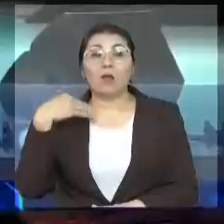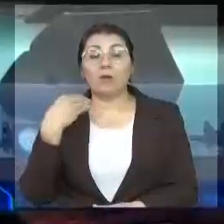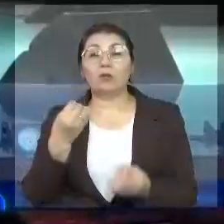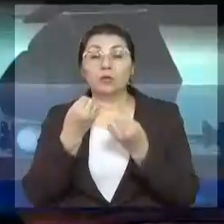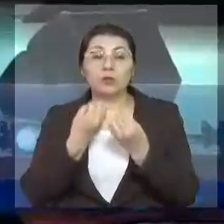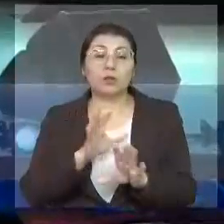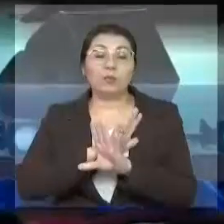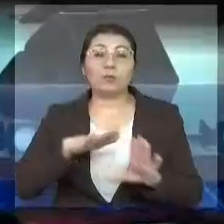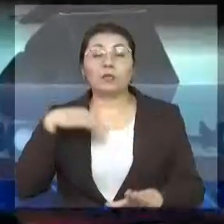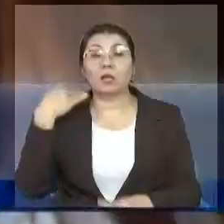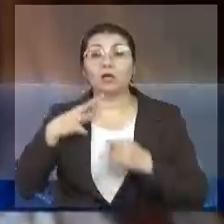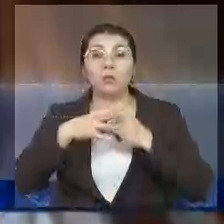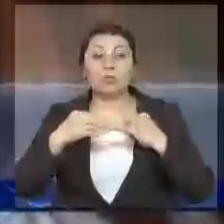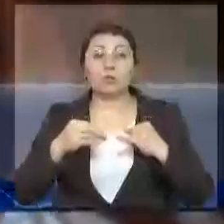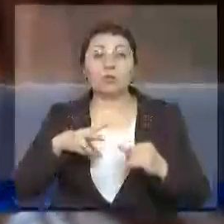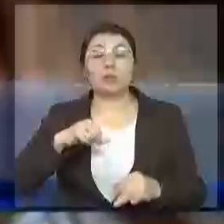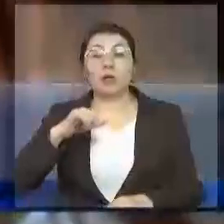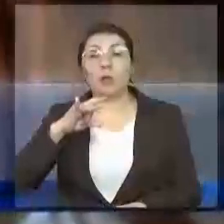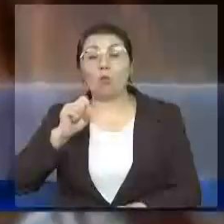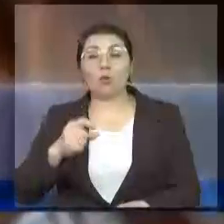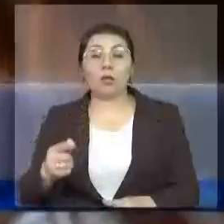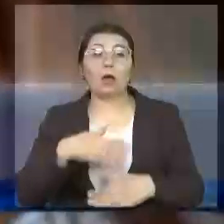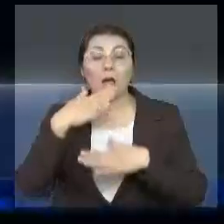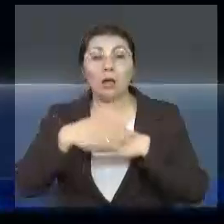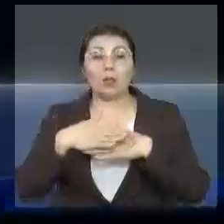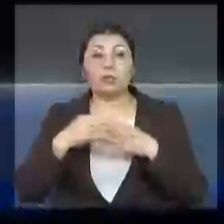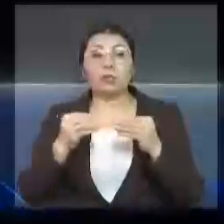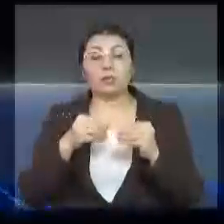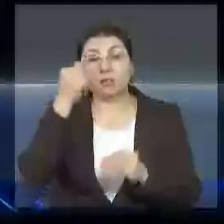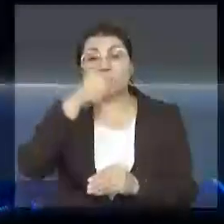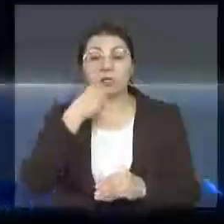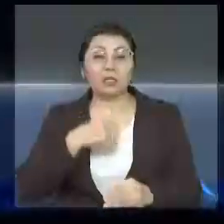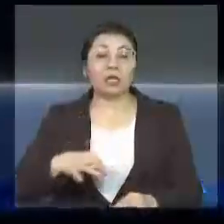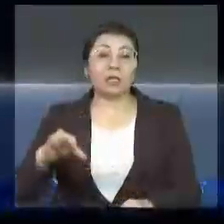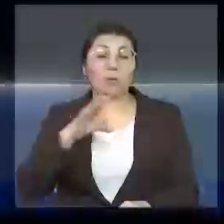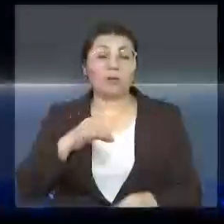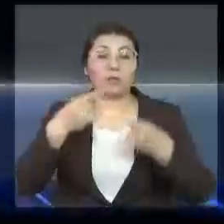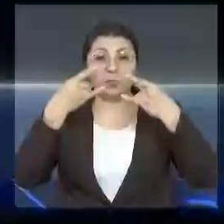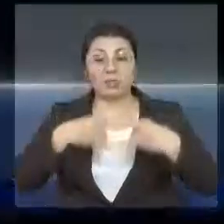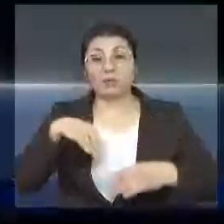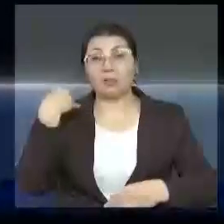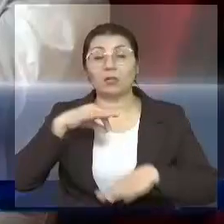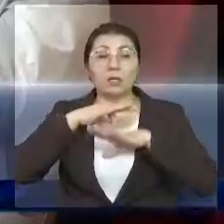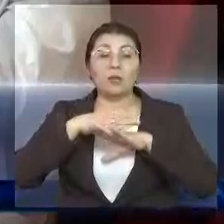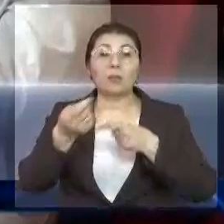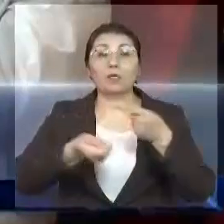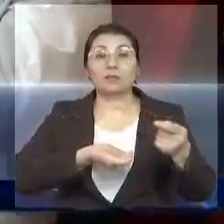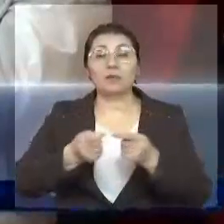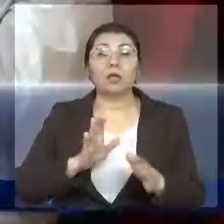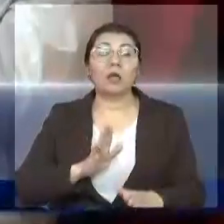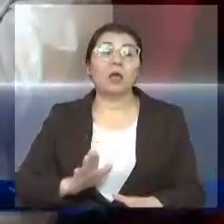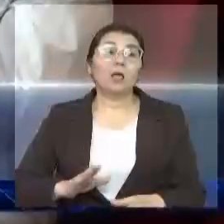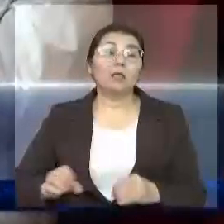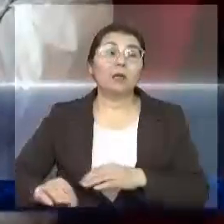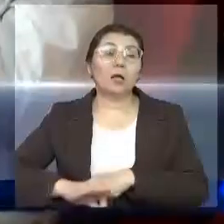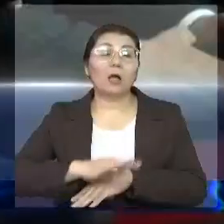неспроста. Актобинская земля для Лауры близка. Более 10 лет на областном телеканале Актобе она вела программы «Кайрлы тан Актобе»,